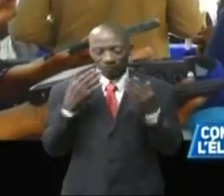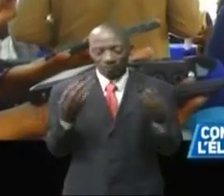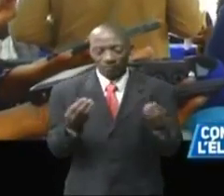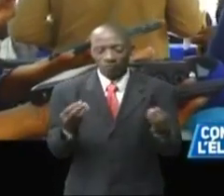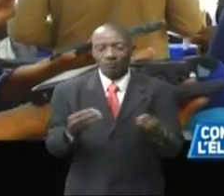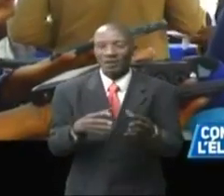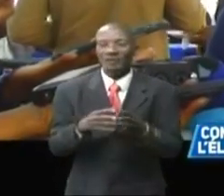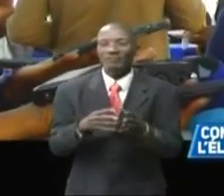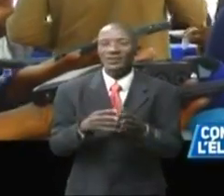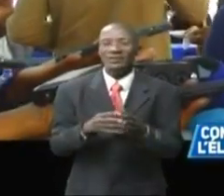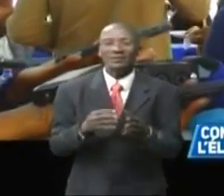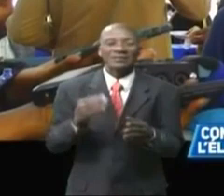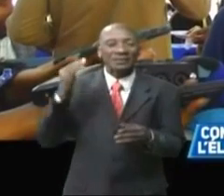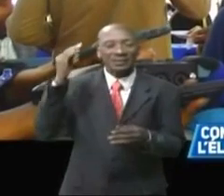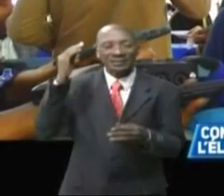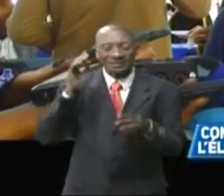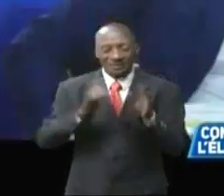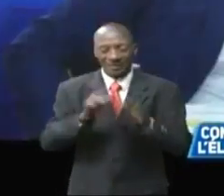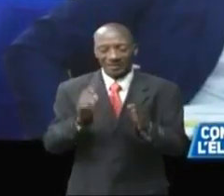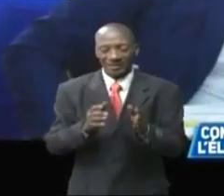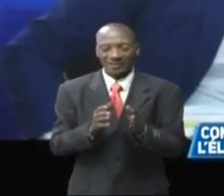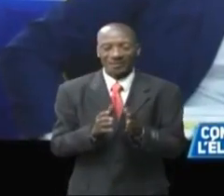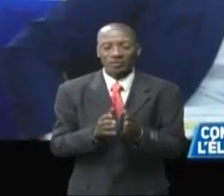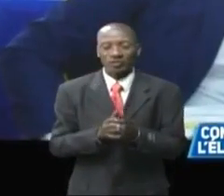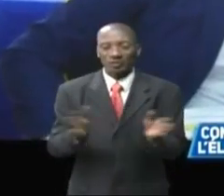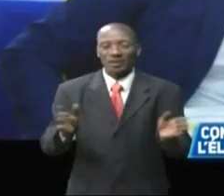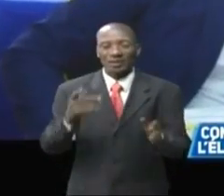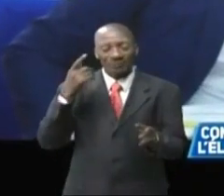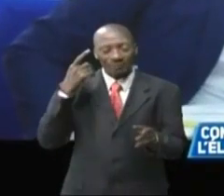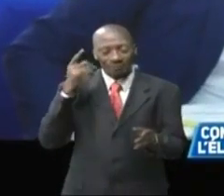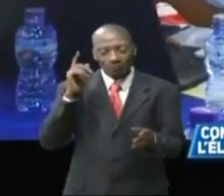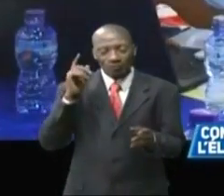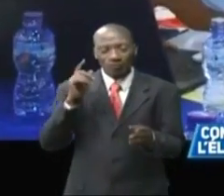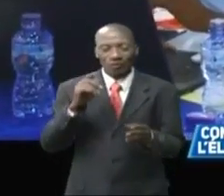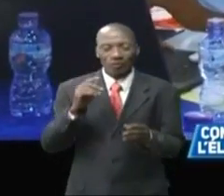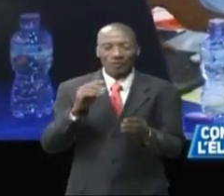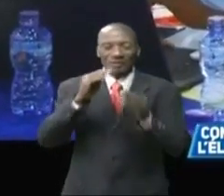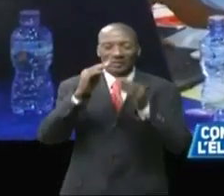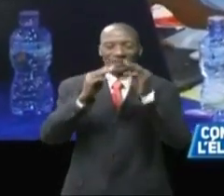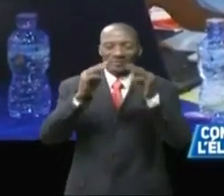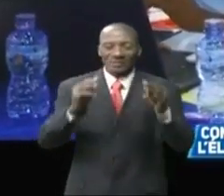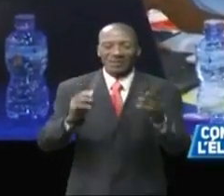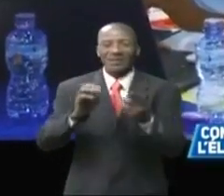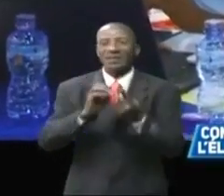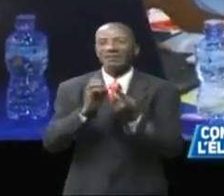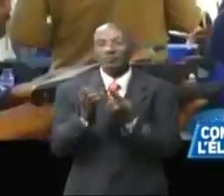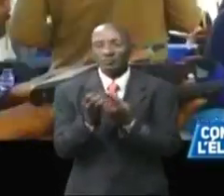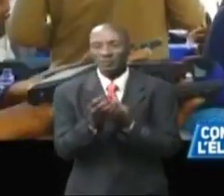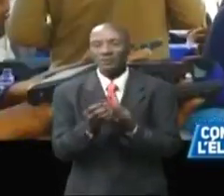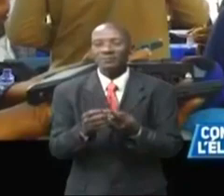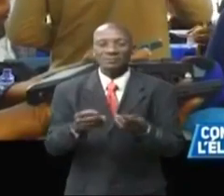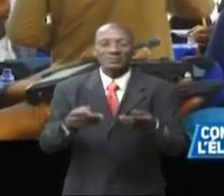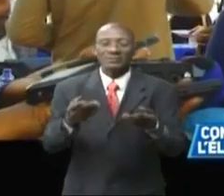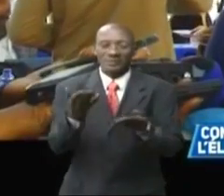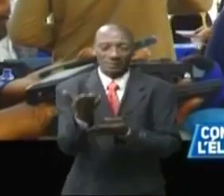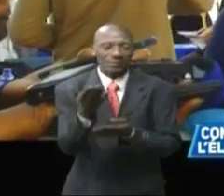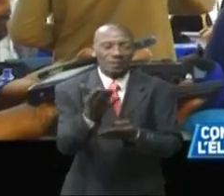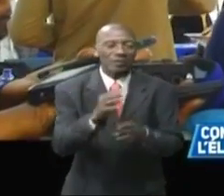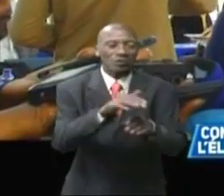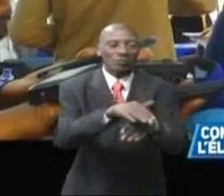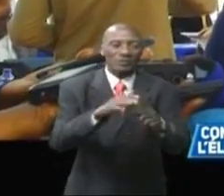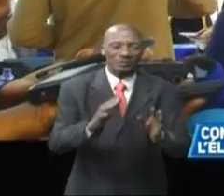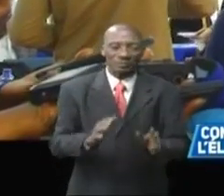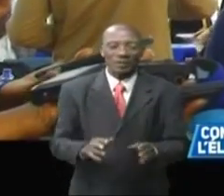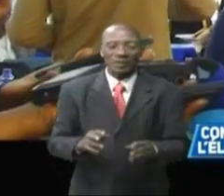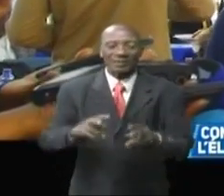décisions, qu'on le mette au centre de l'action qui doit favoriser la conservation de la biodiversité et qui devrait aller